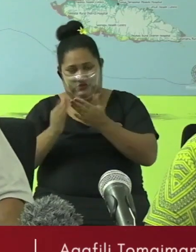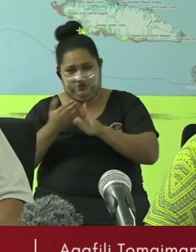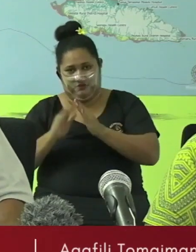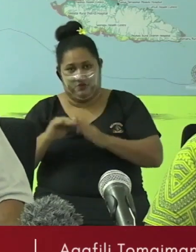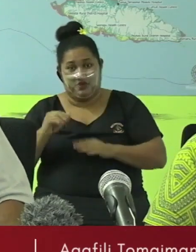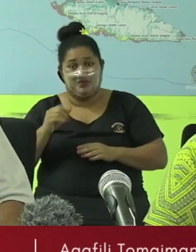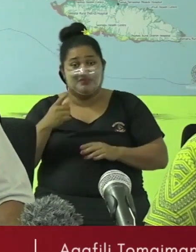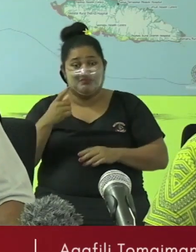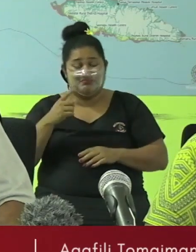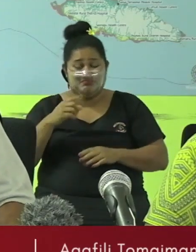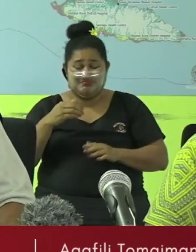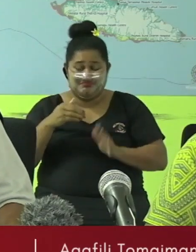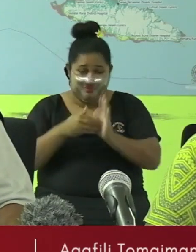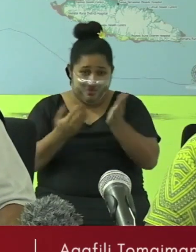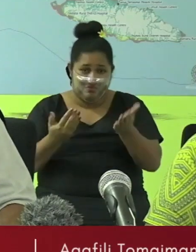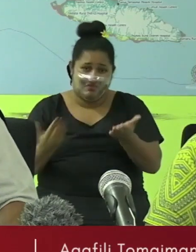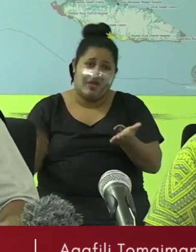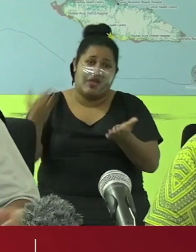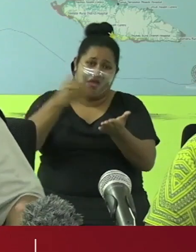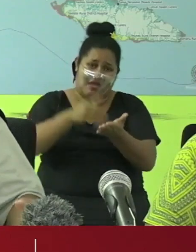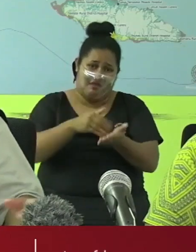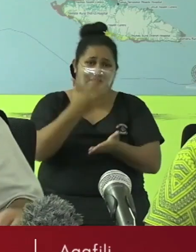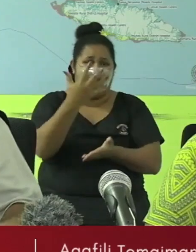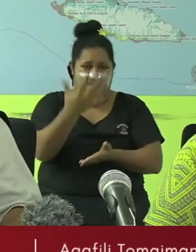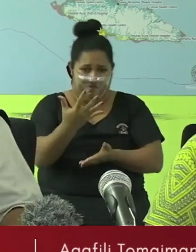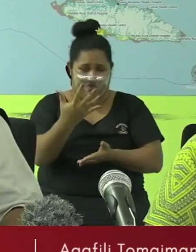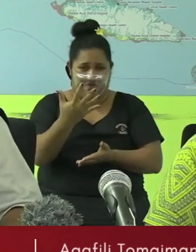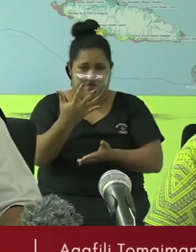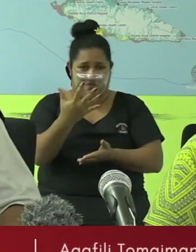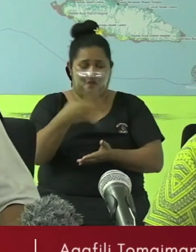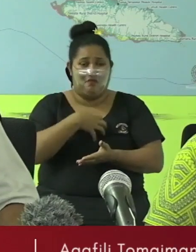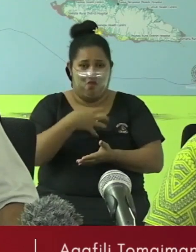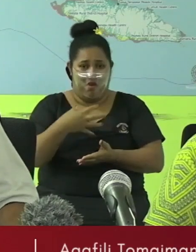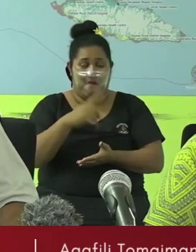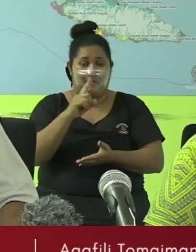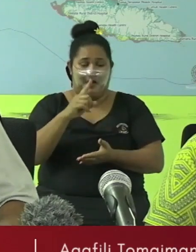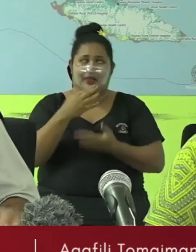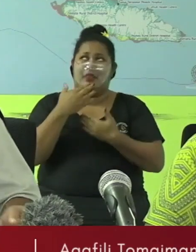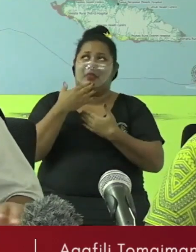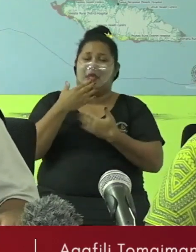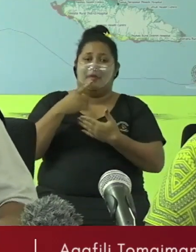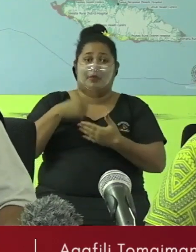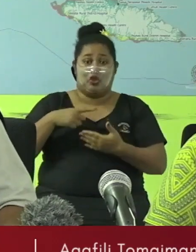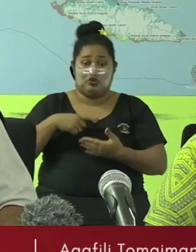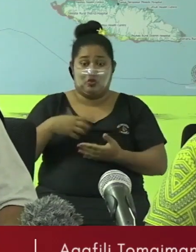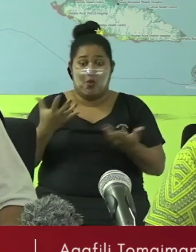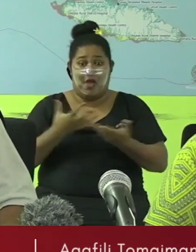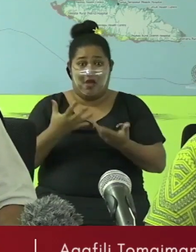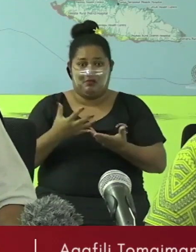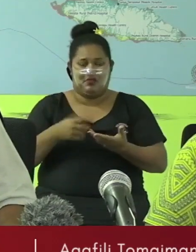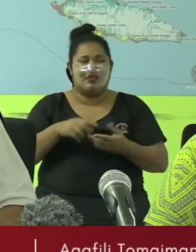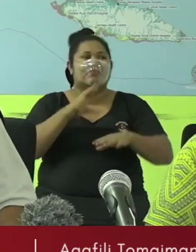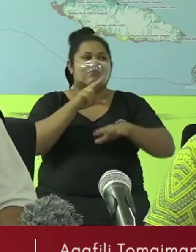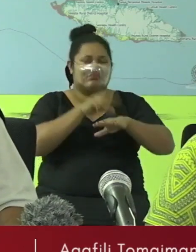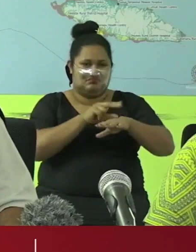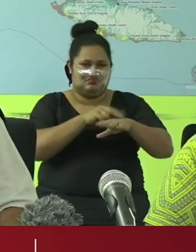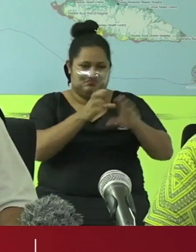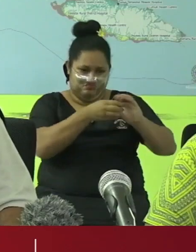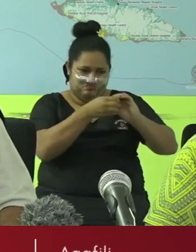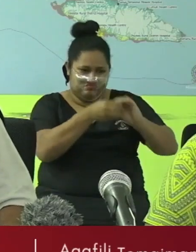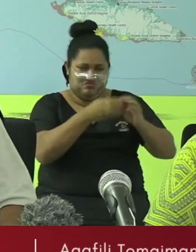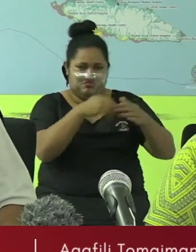luasfu al me whaftai o le tono o whalma e le i o watu i tua o le campi tono o